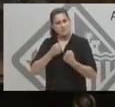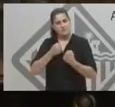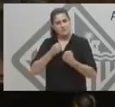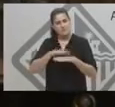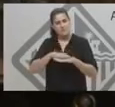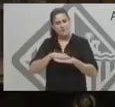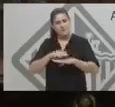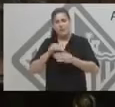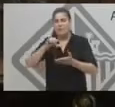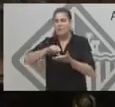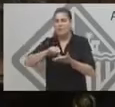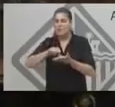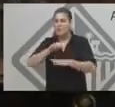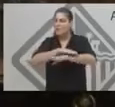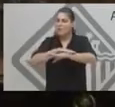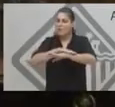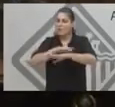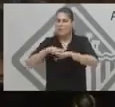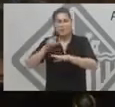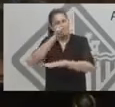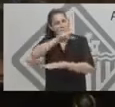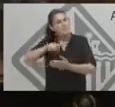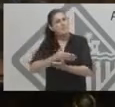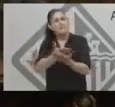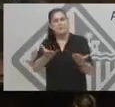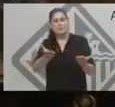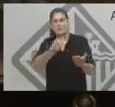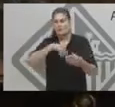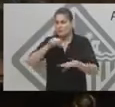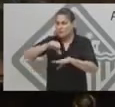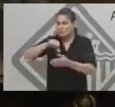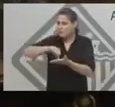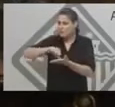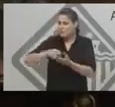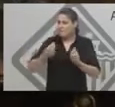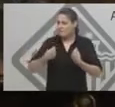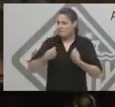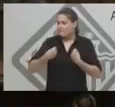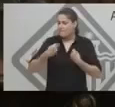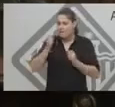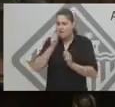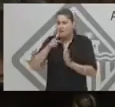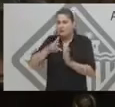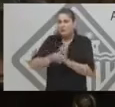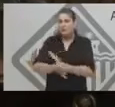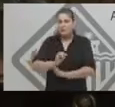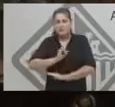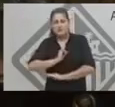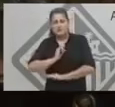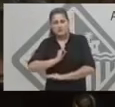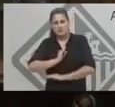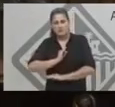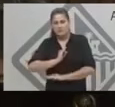de govern, del govern de la gent. Vivim en una ciutat amb història, identitat.